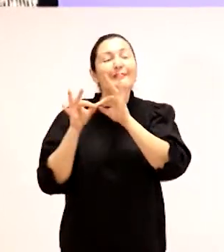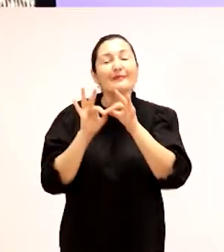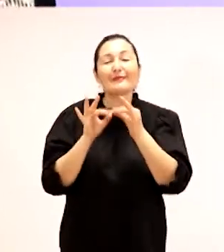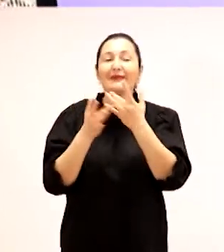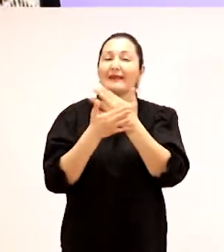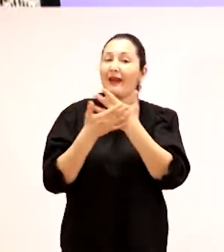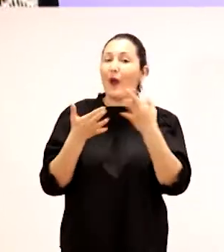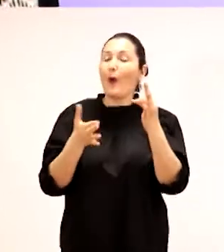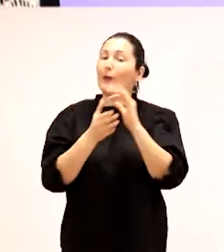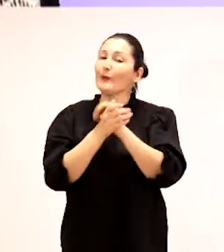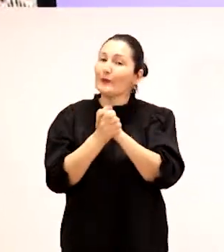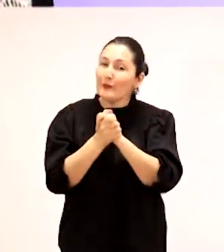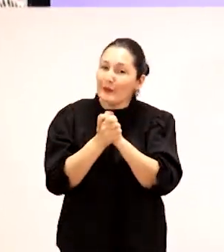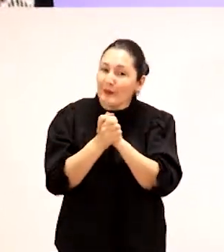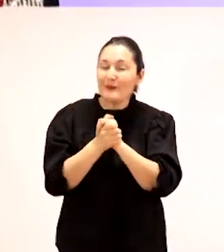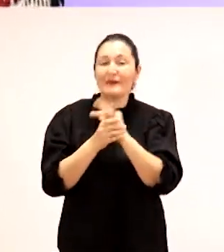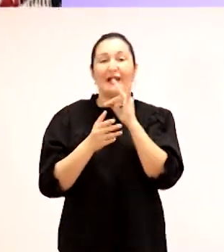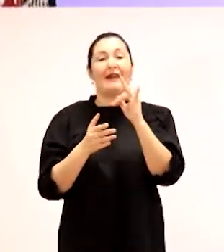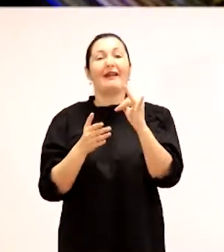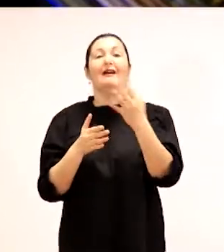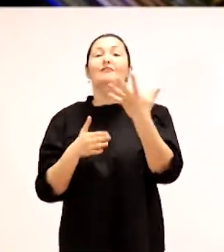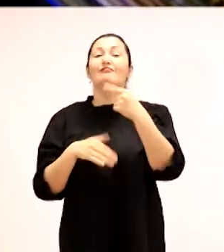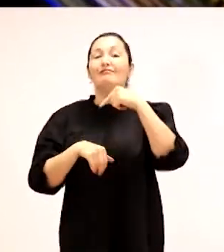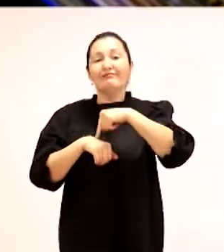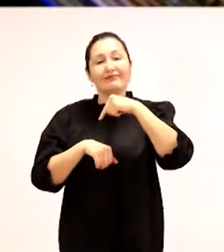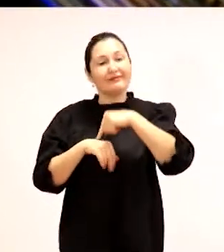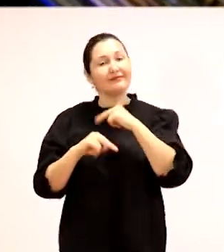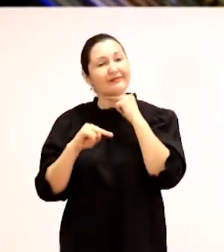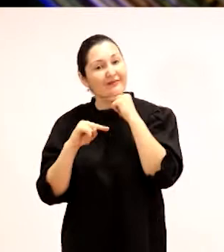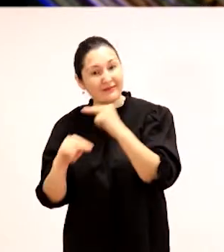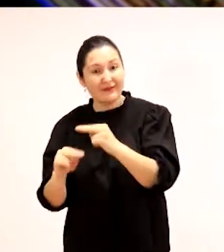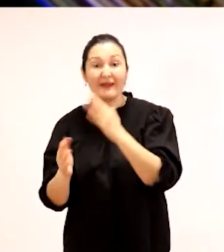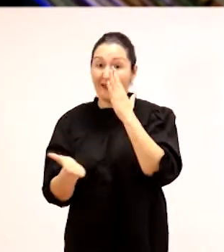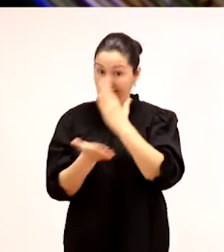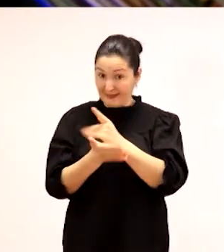о дружбе и сострадании? О